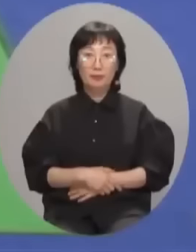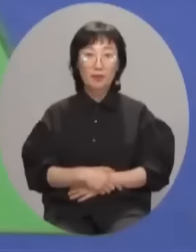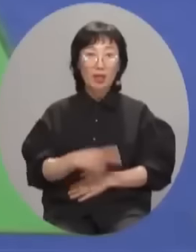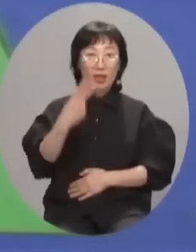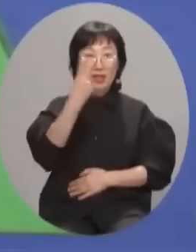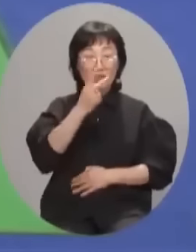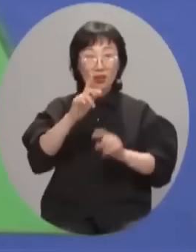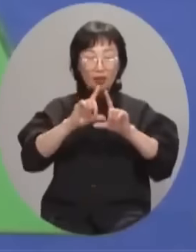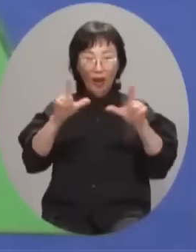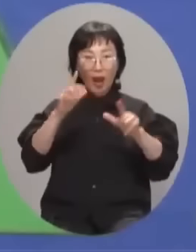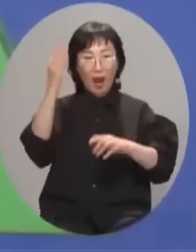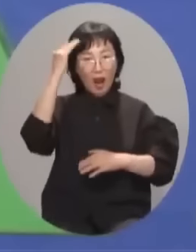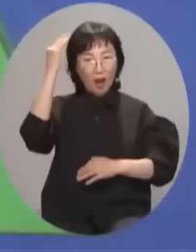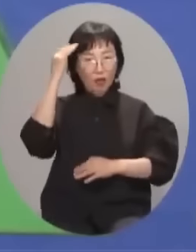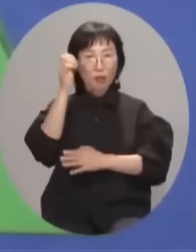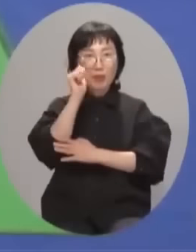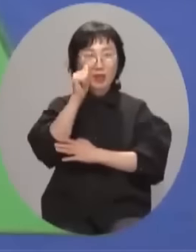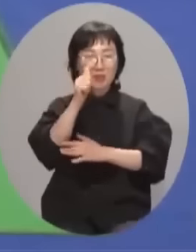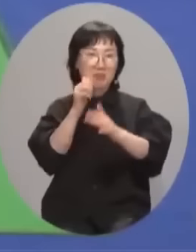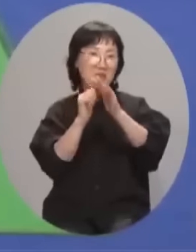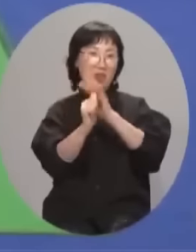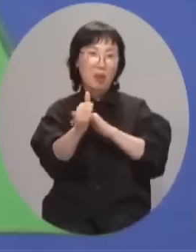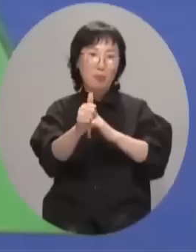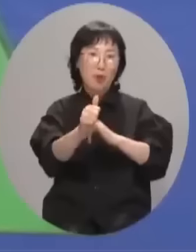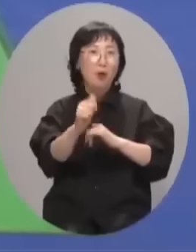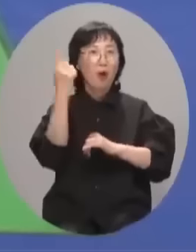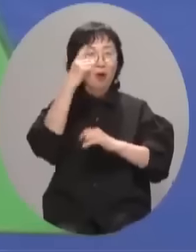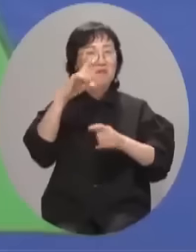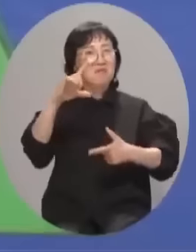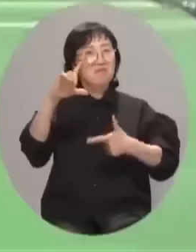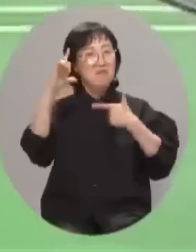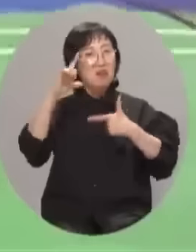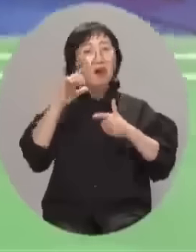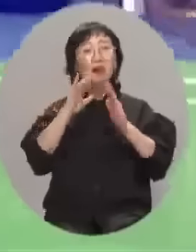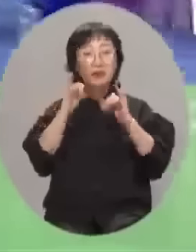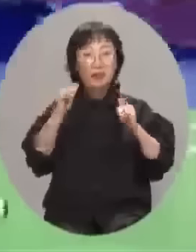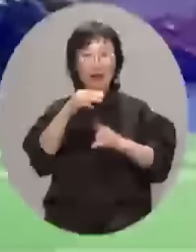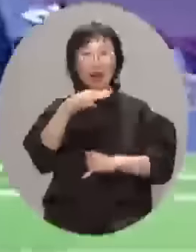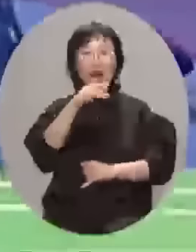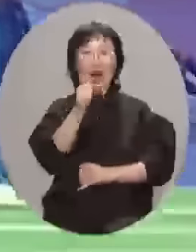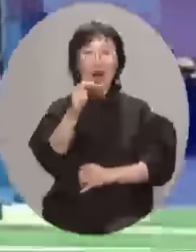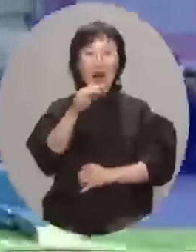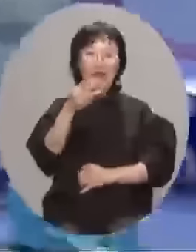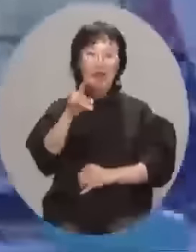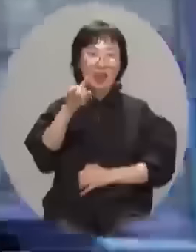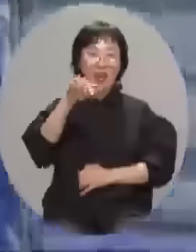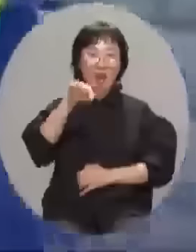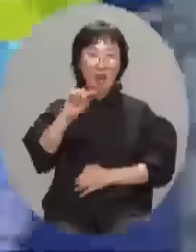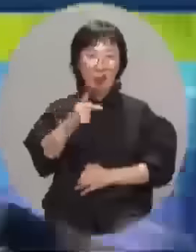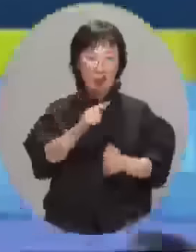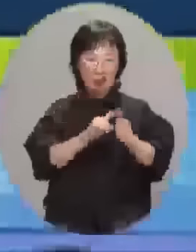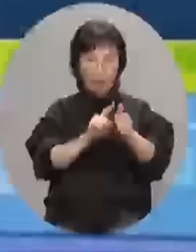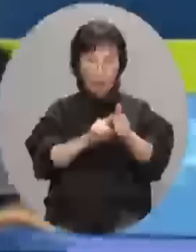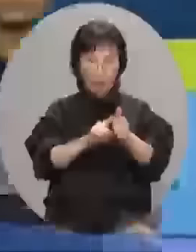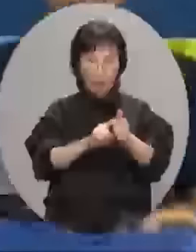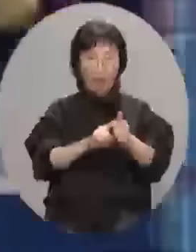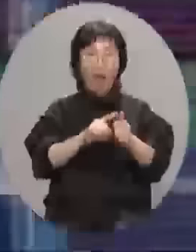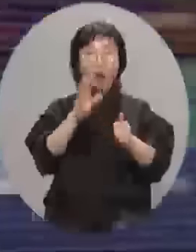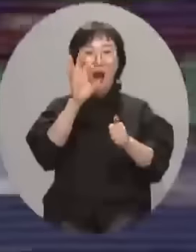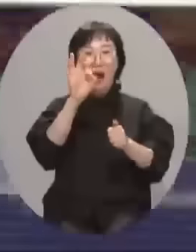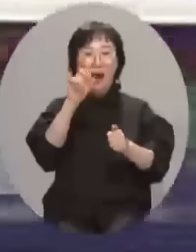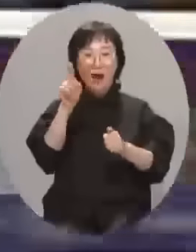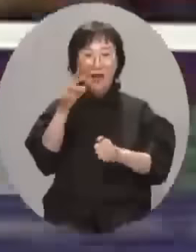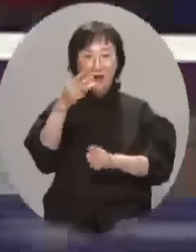2000년대 한국 배드민턴 계를 대표하는 간판스타 중 하나였던 하태건 전 요넥스 감독 아테네 올림픽에서